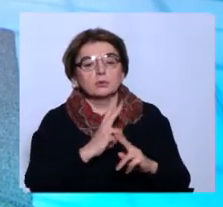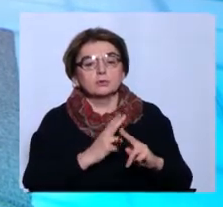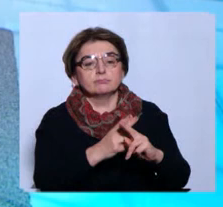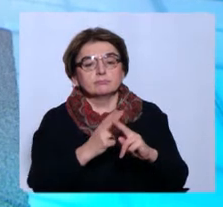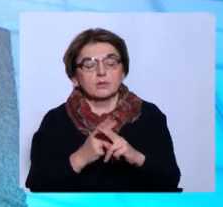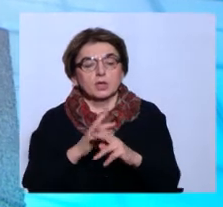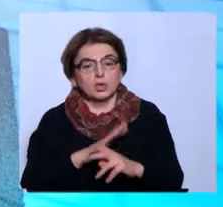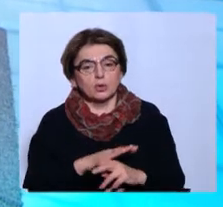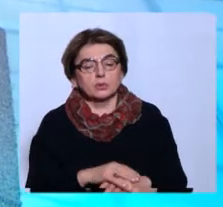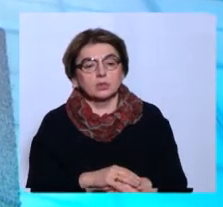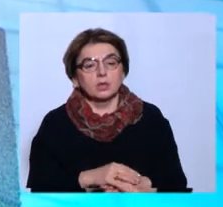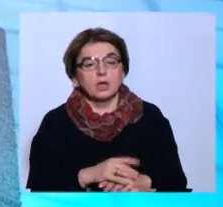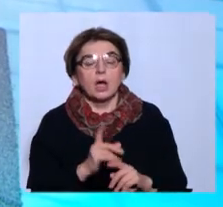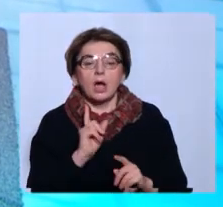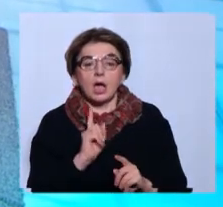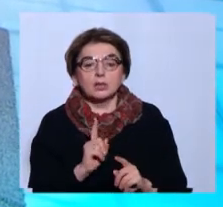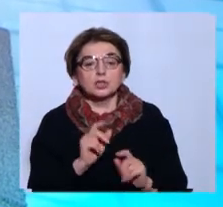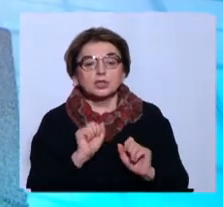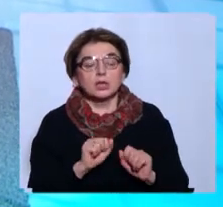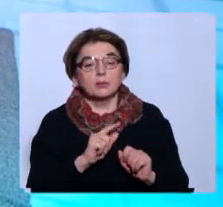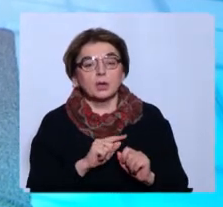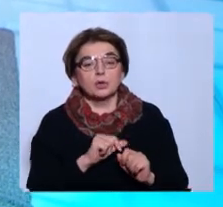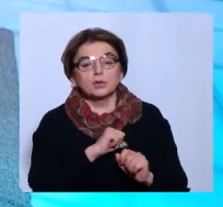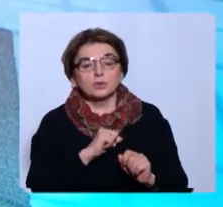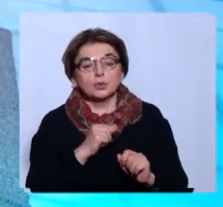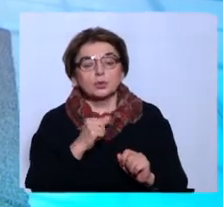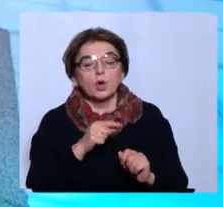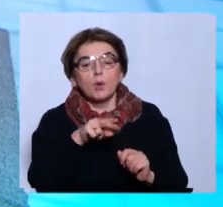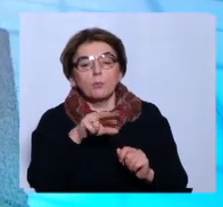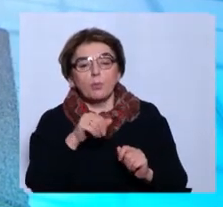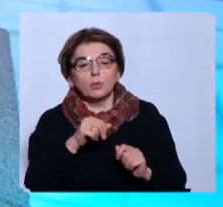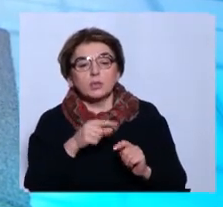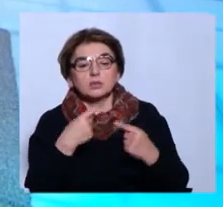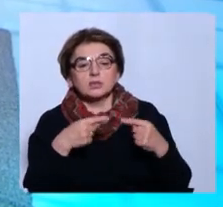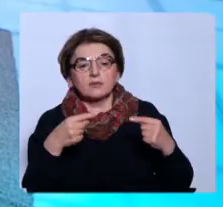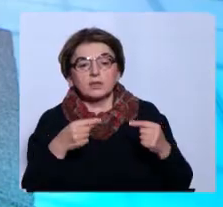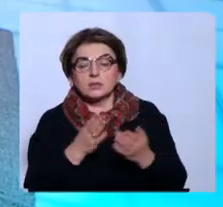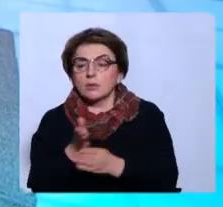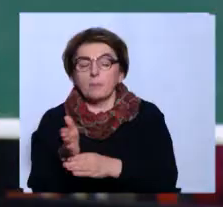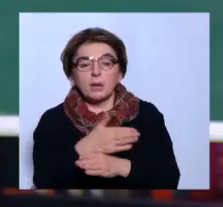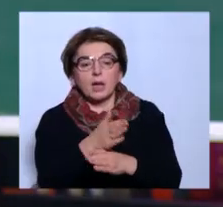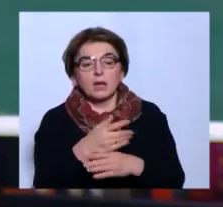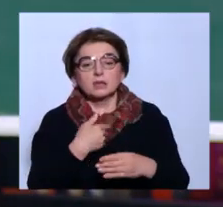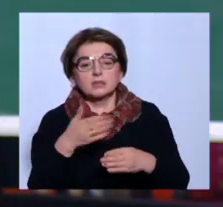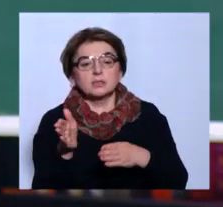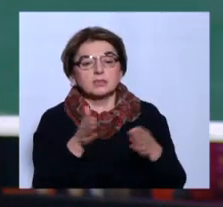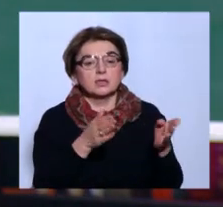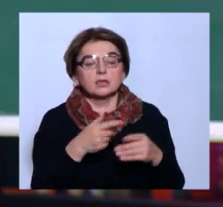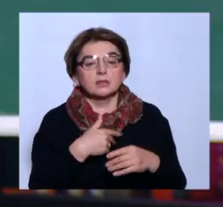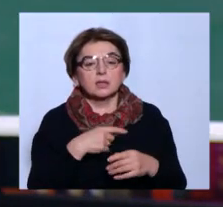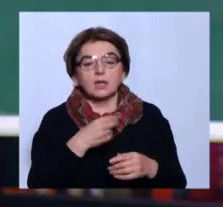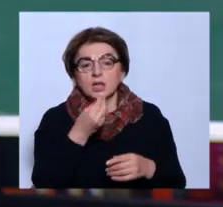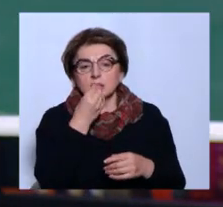დავასახელოთ. ან შეიძლება პოპულაციის ინდივიდებმა მოისურვეს სხვადასხვა მხარეს წასვლა და სხვადასხვა მხარეს